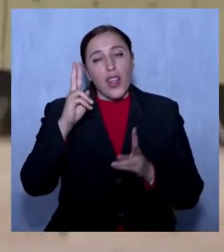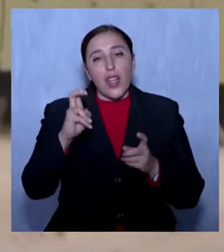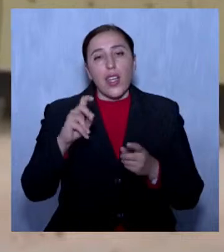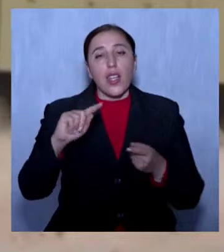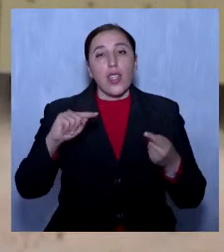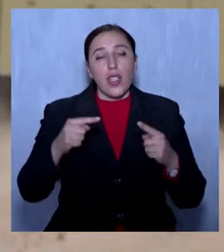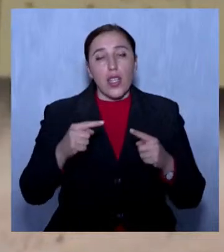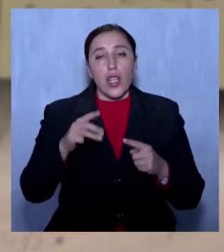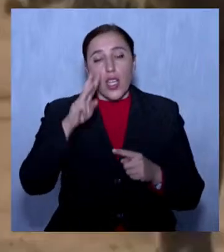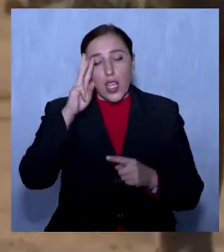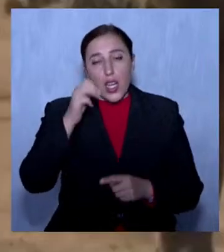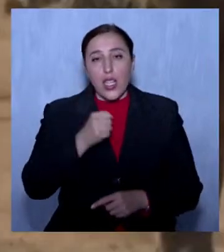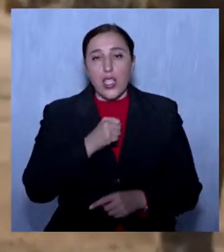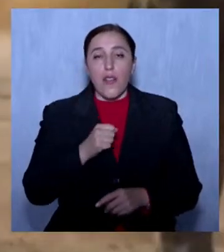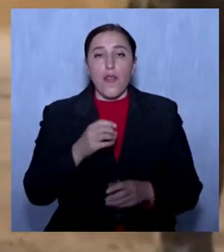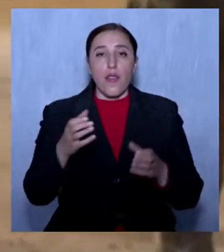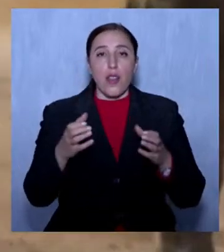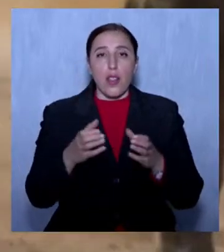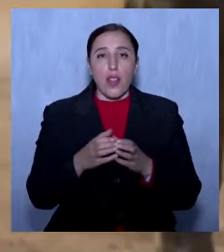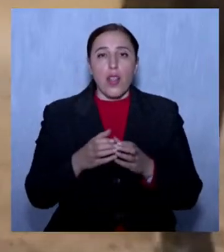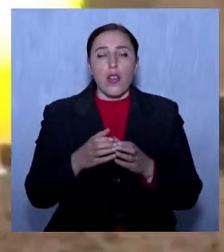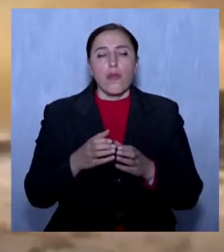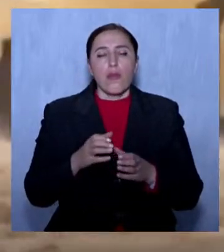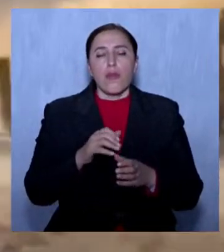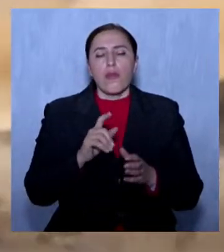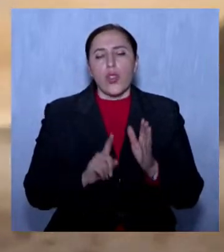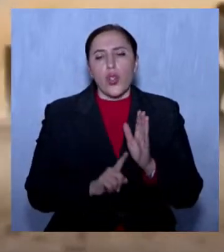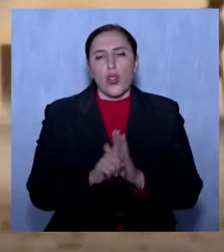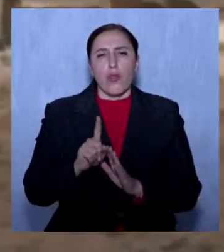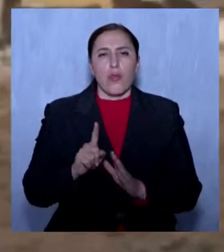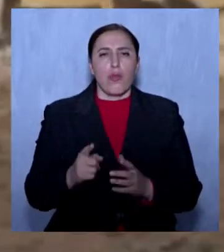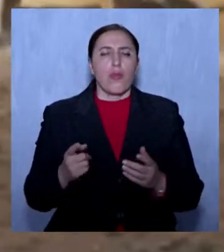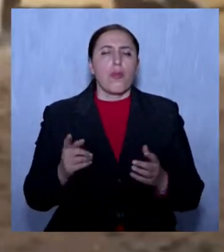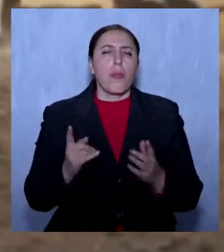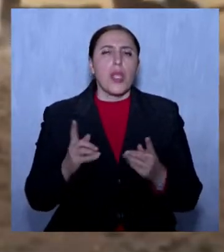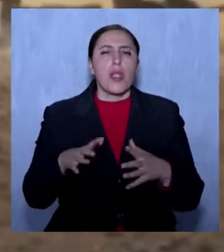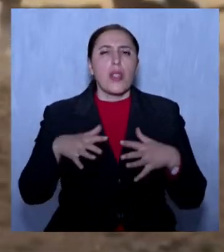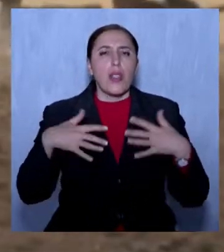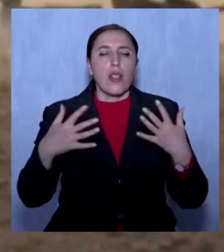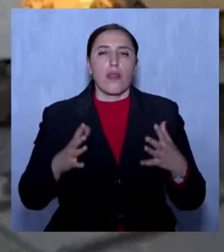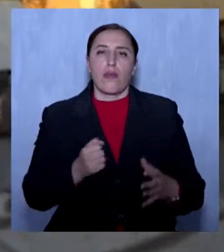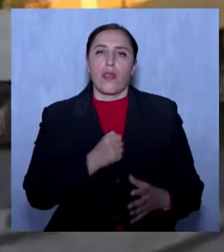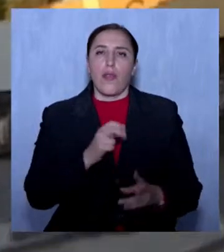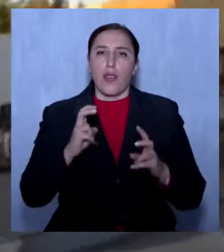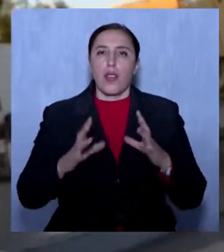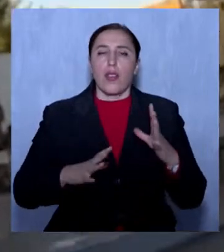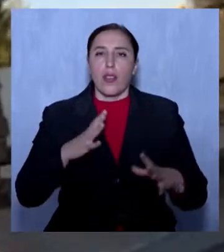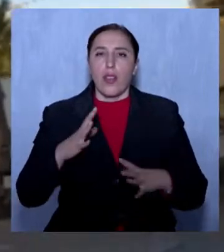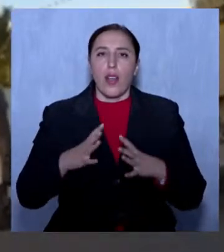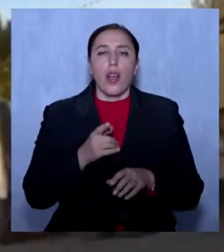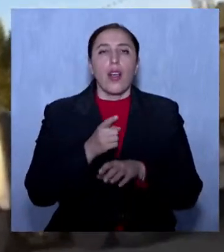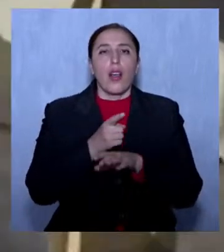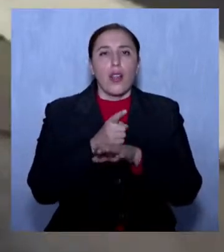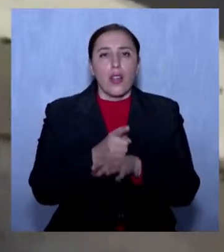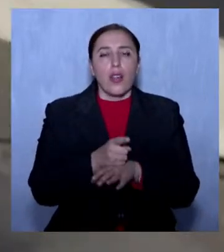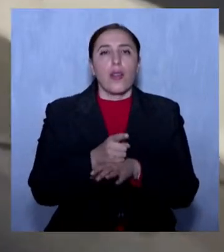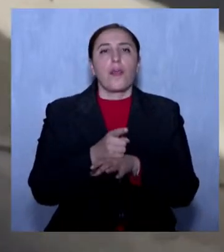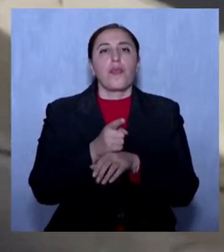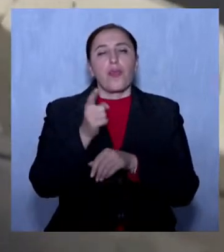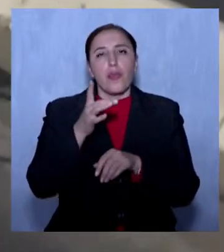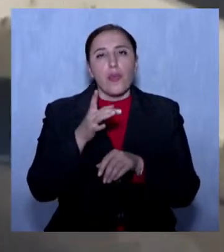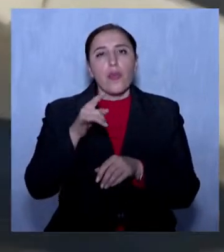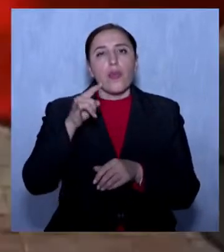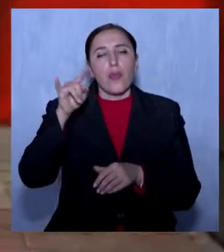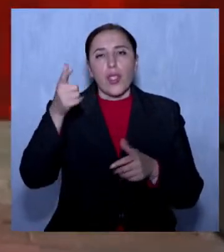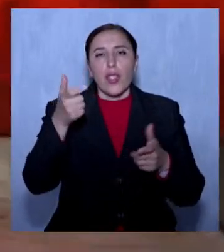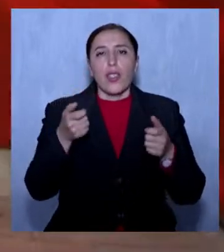լարվածության ֆոնին Իրանի զինված ուժերը լայնածավալ զորավարժություններ են անցկացրել Ադրբեջանի հետ սահմանին հրետանու անօթաչու թռչող